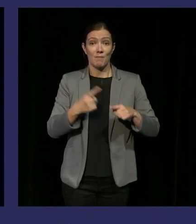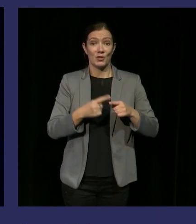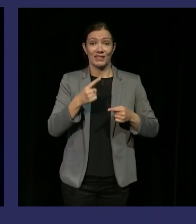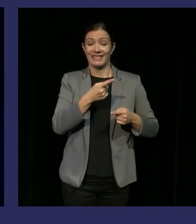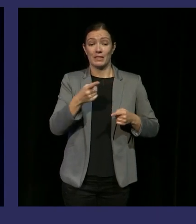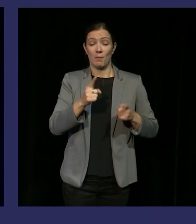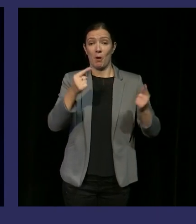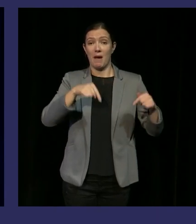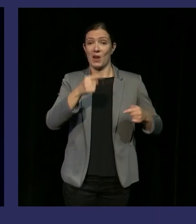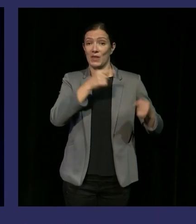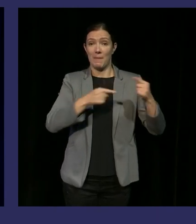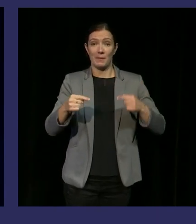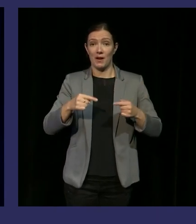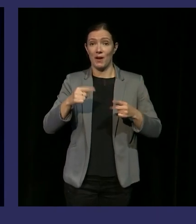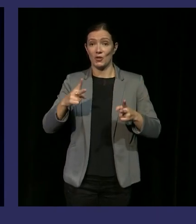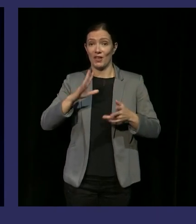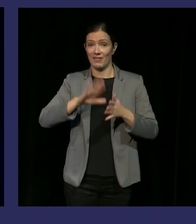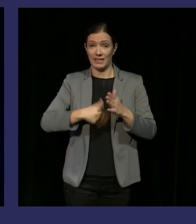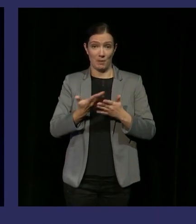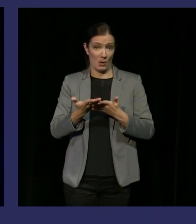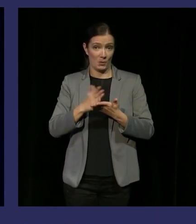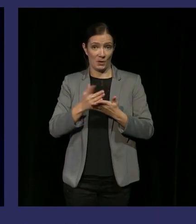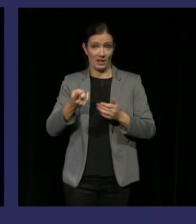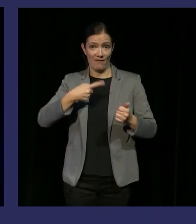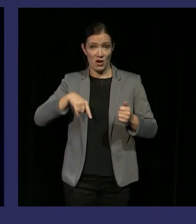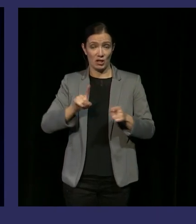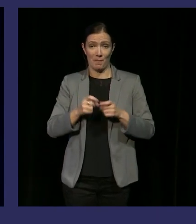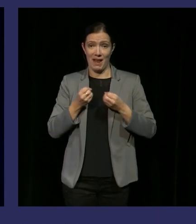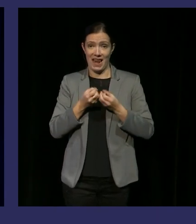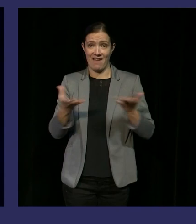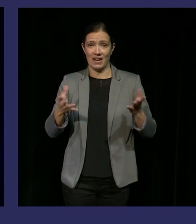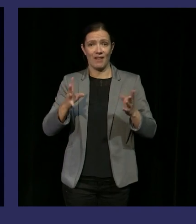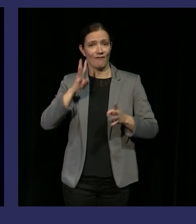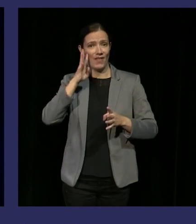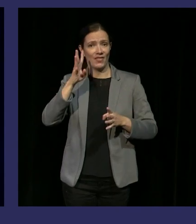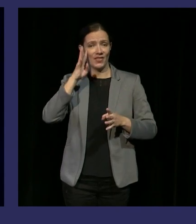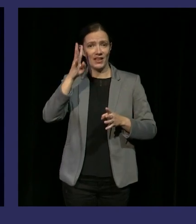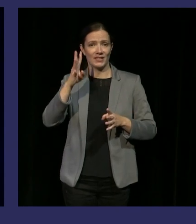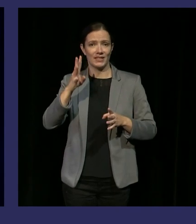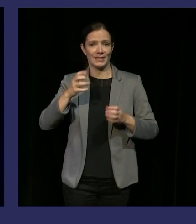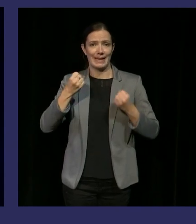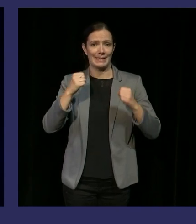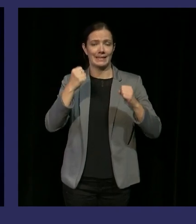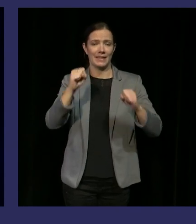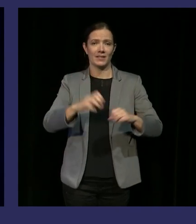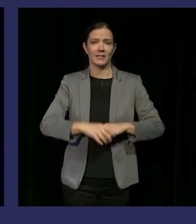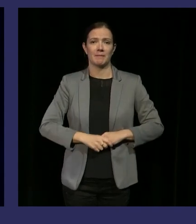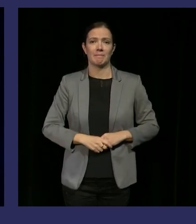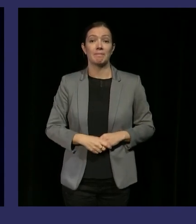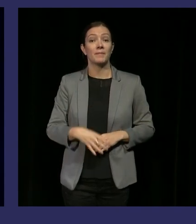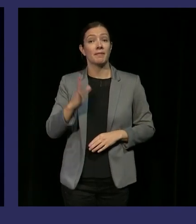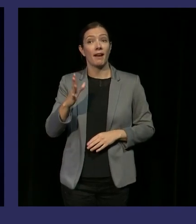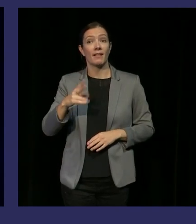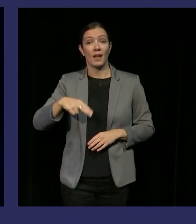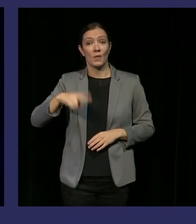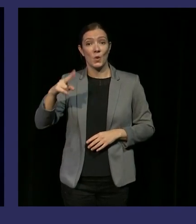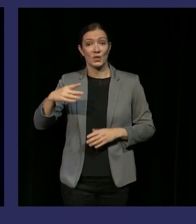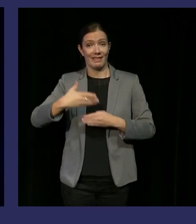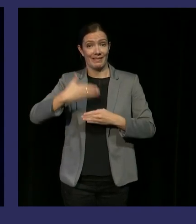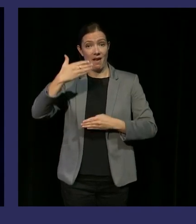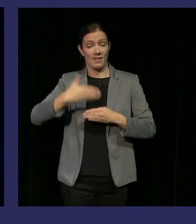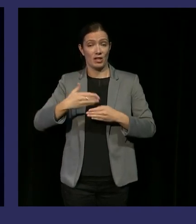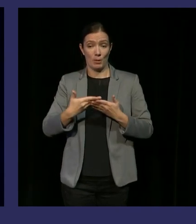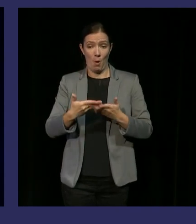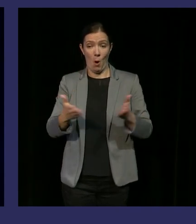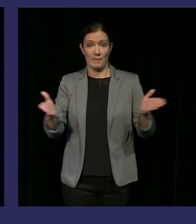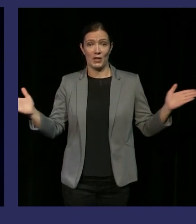debattanter. Takk til tegnspråkstolkene våre, som har levert en fantastisk innsats. Takk til det norske teateret, som